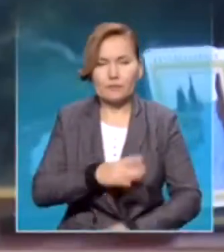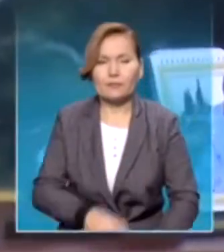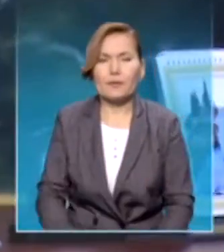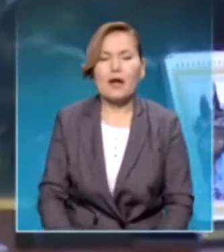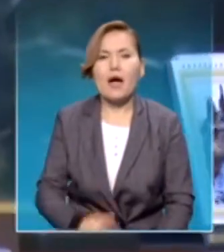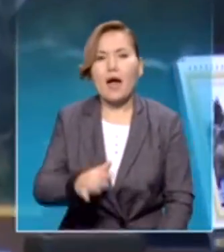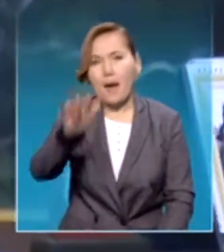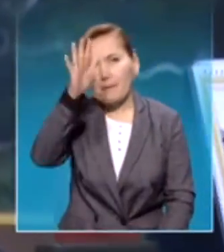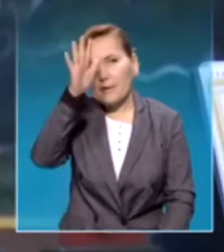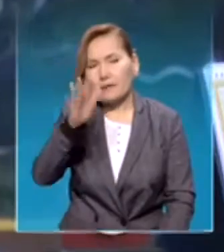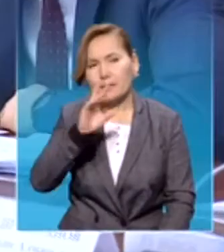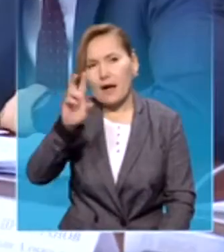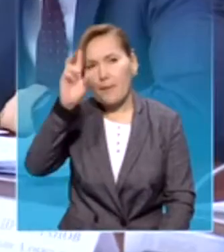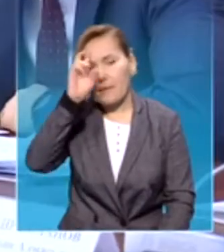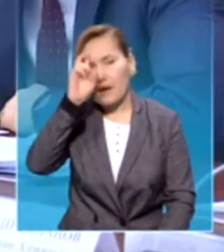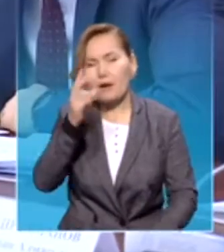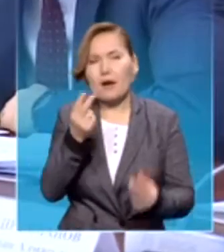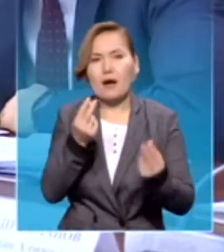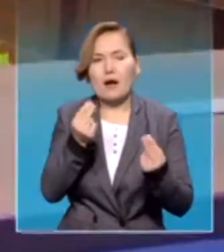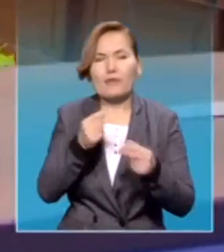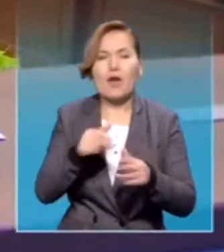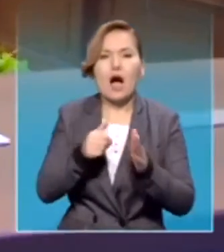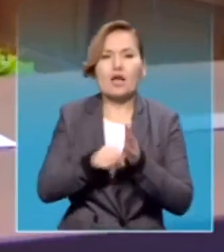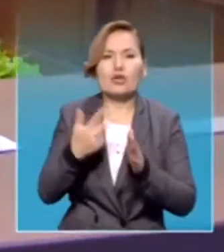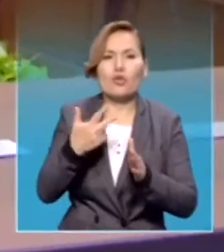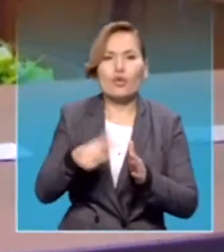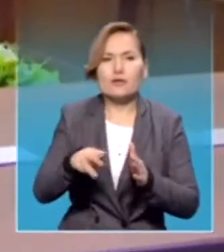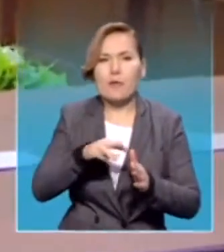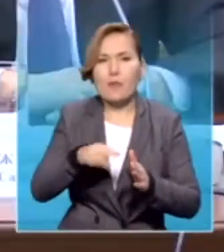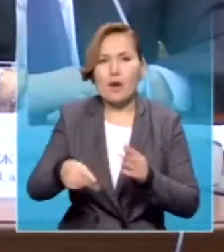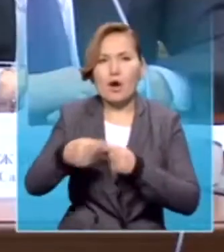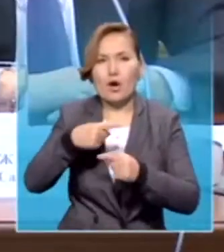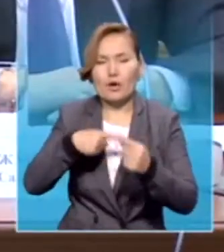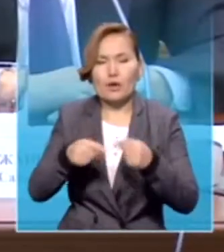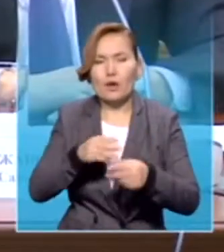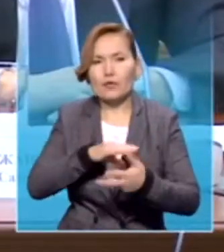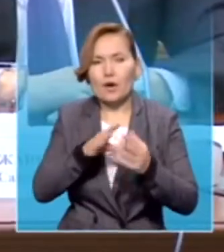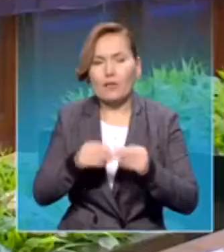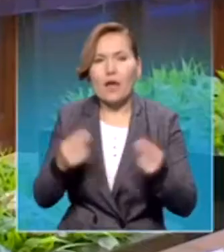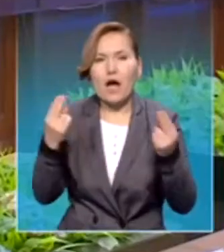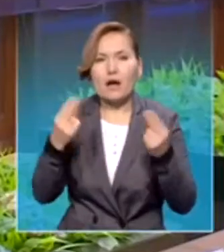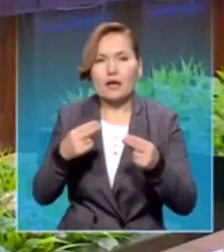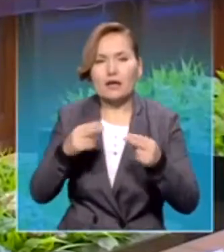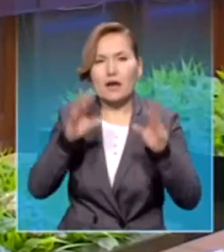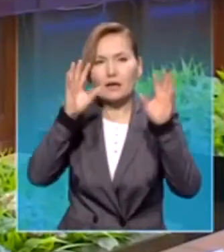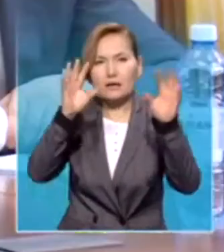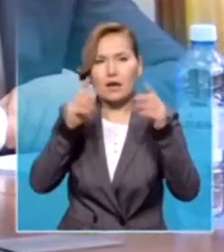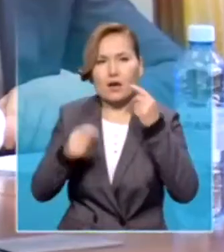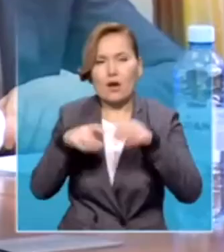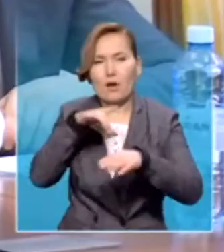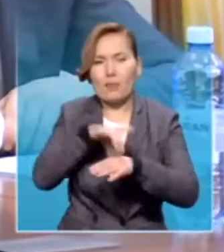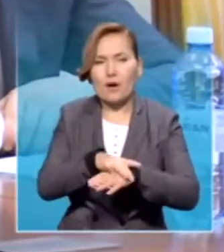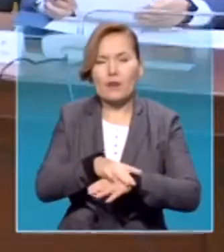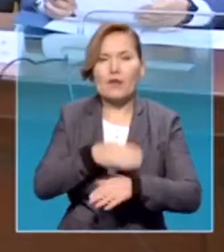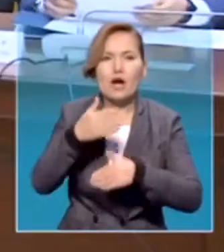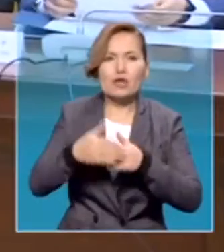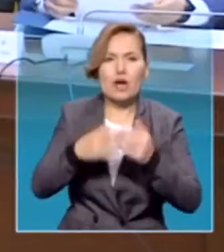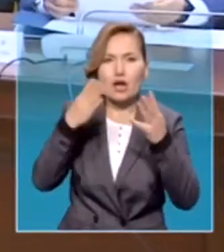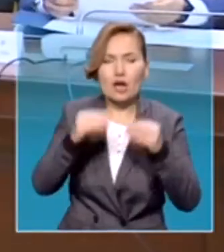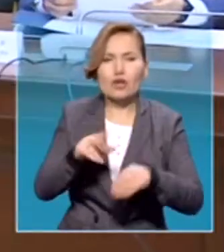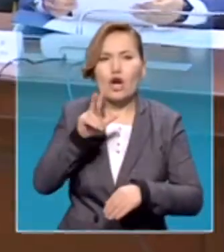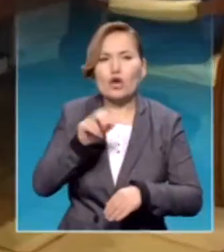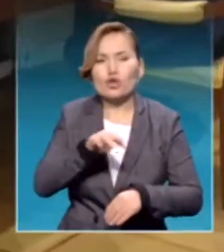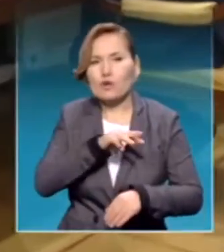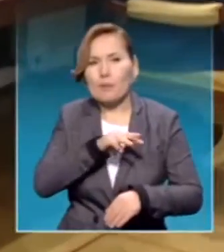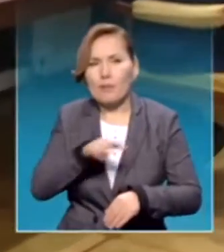5 айда мемлекет қазынасына 630 миллиард теңге қайтарылды. 10 компанияның кеден талаптарын бұзған анықталған. Жақын күндері тағы 300 миллион